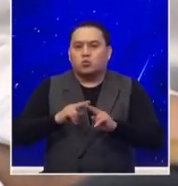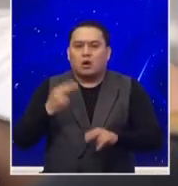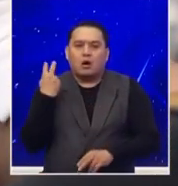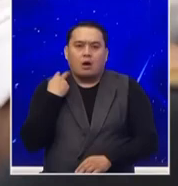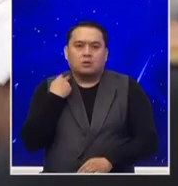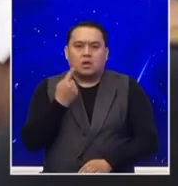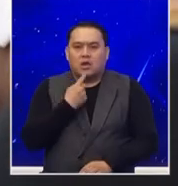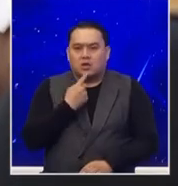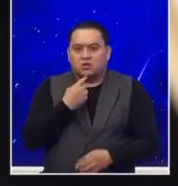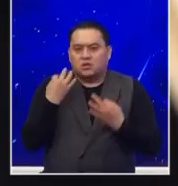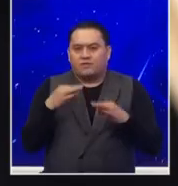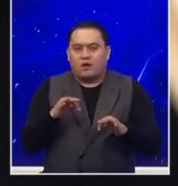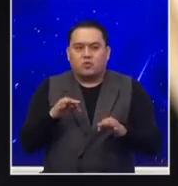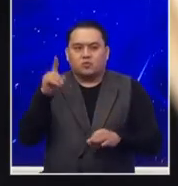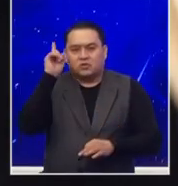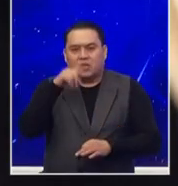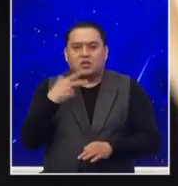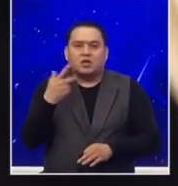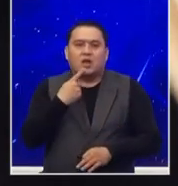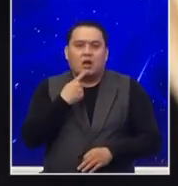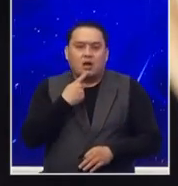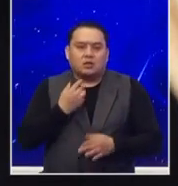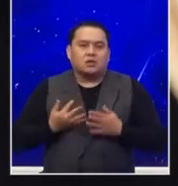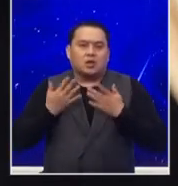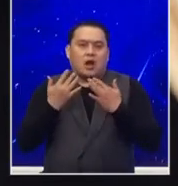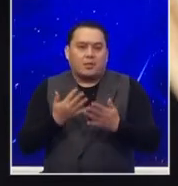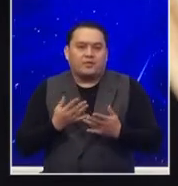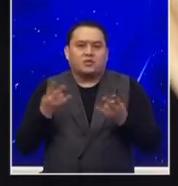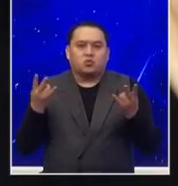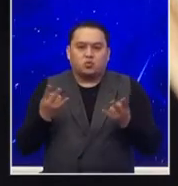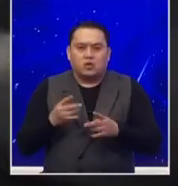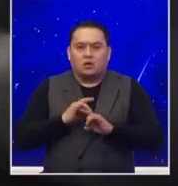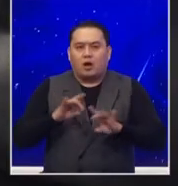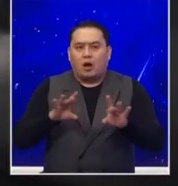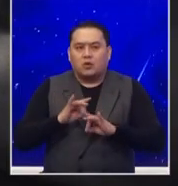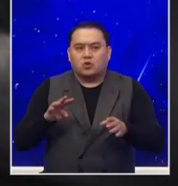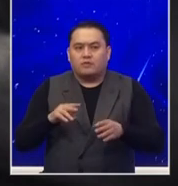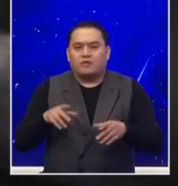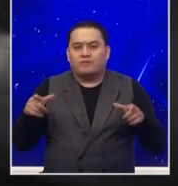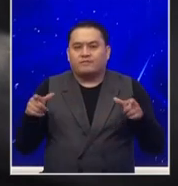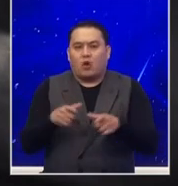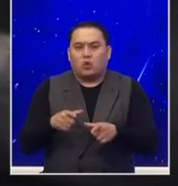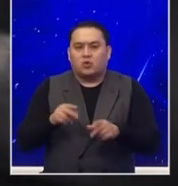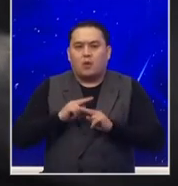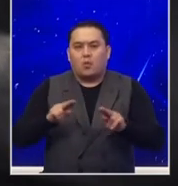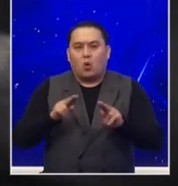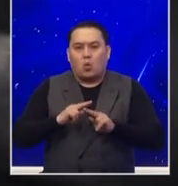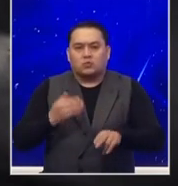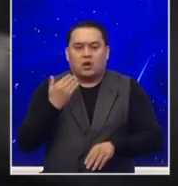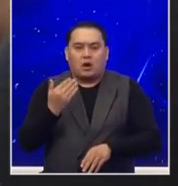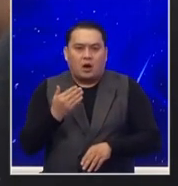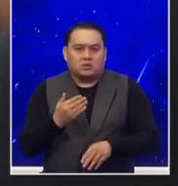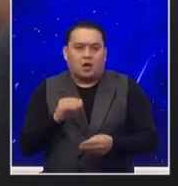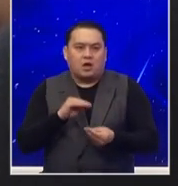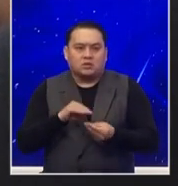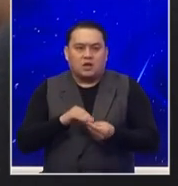английского языка. Свободное владение тремя языками – требование времени, говорит Аружан. В пандемию профессия преподавателя для нее